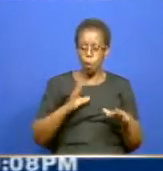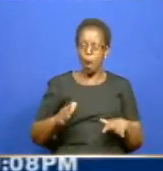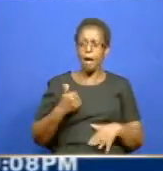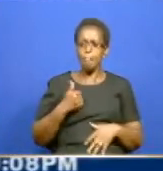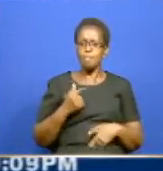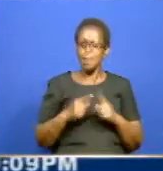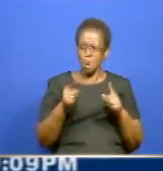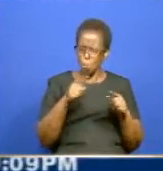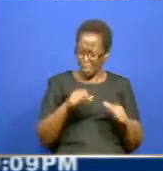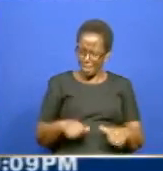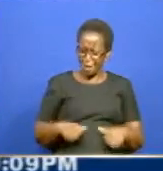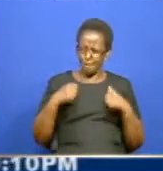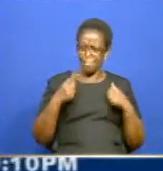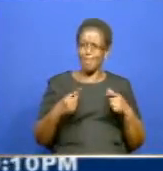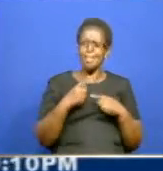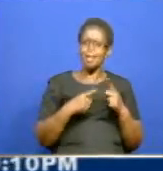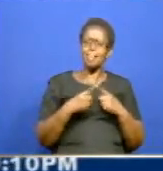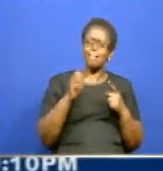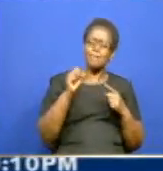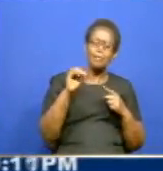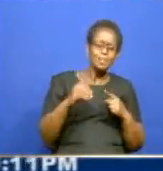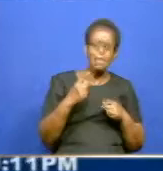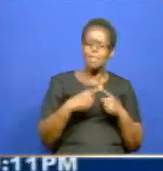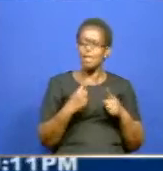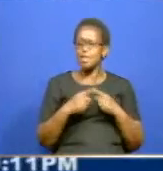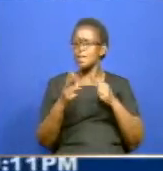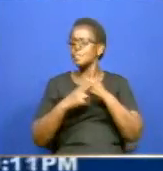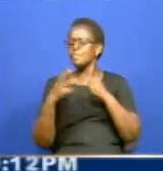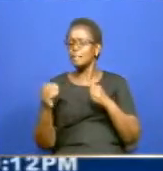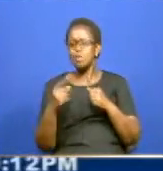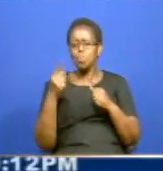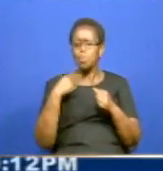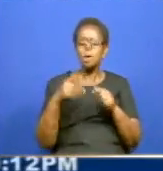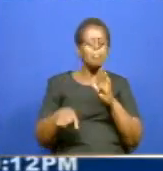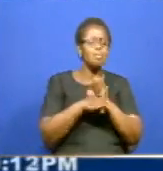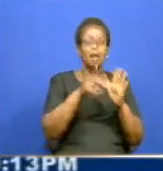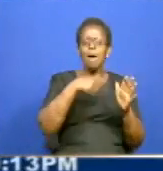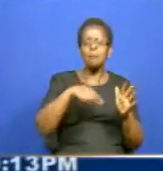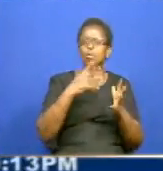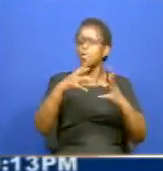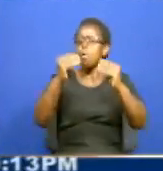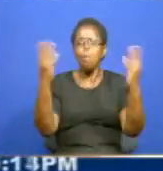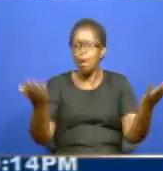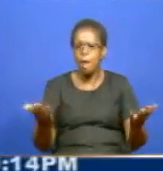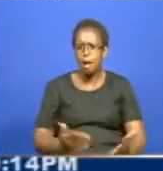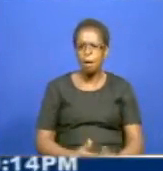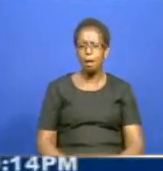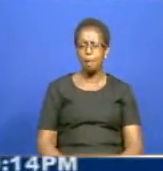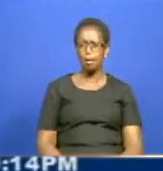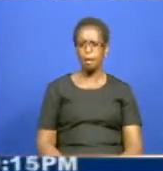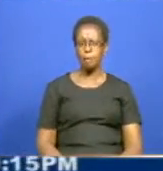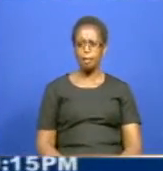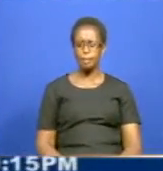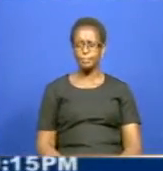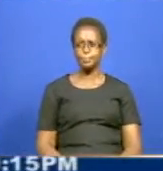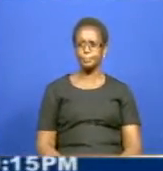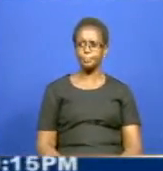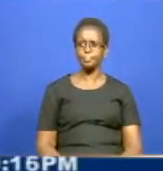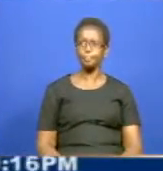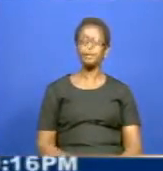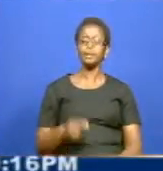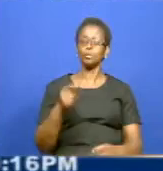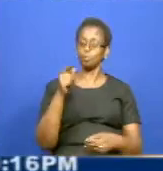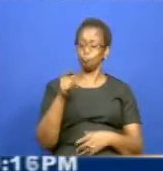50, miaka 70, leo tunaambiwa tuondoke. Tuende wapi na ardhi ni yetu? Kwa hiyo swala hili tunasema ya kwamba ile